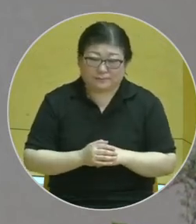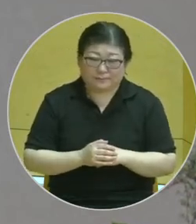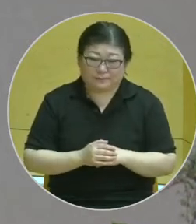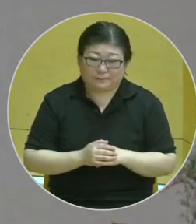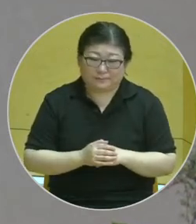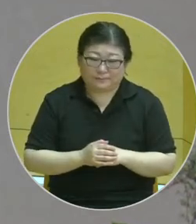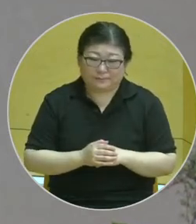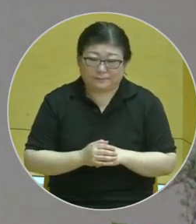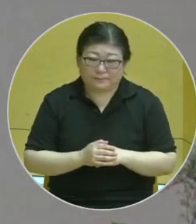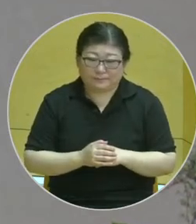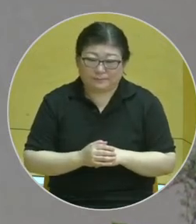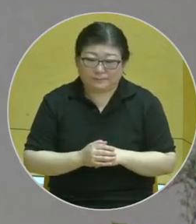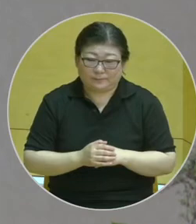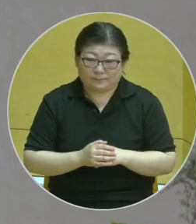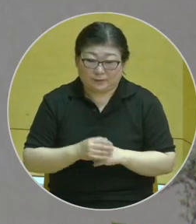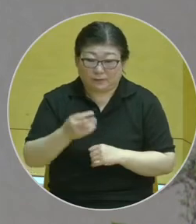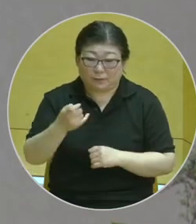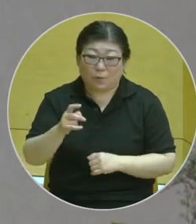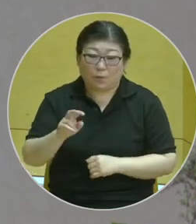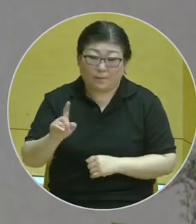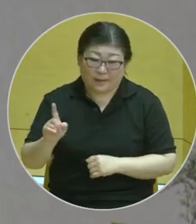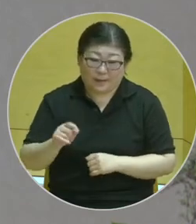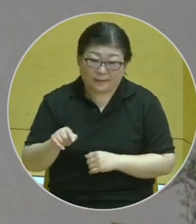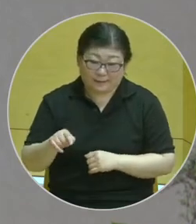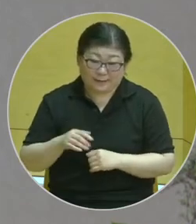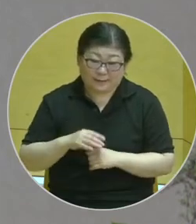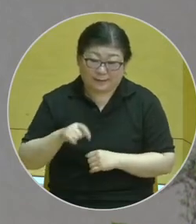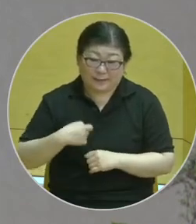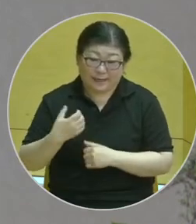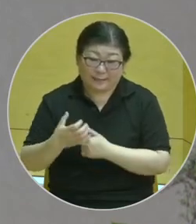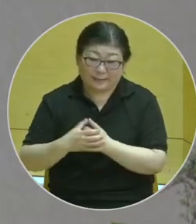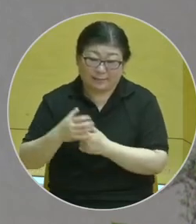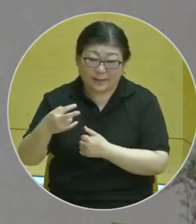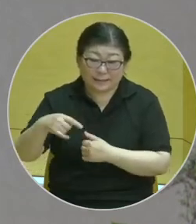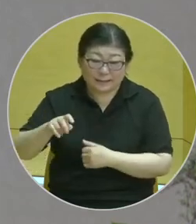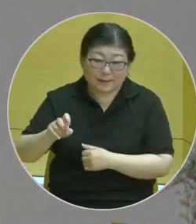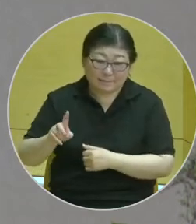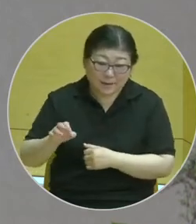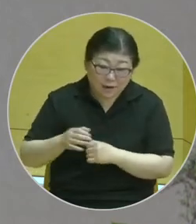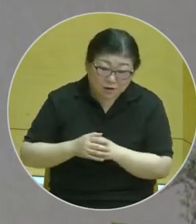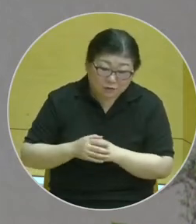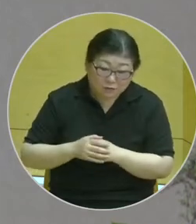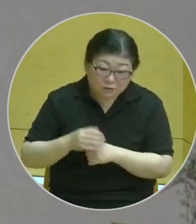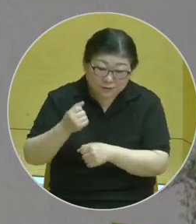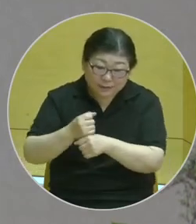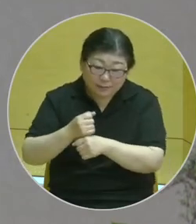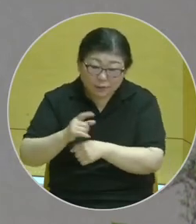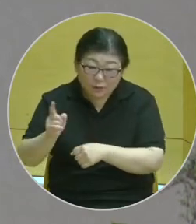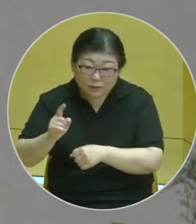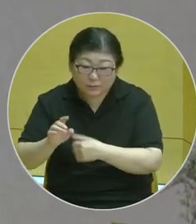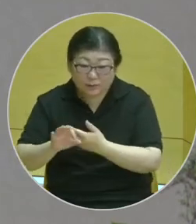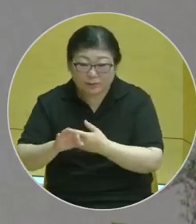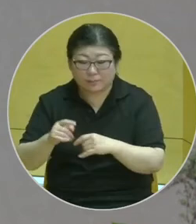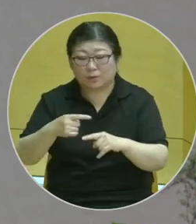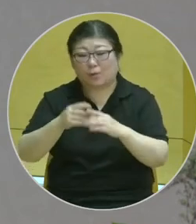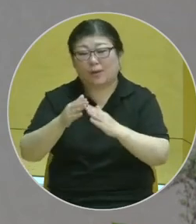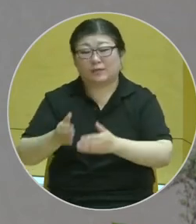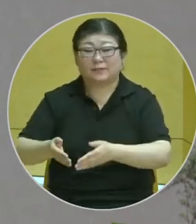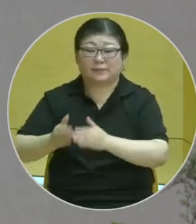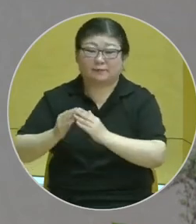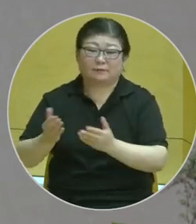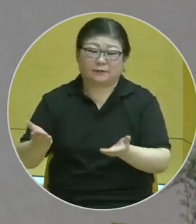이 도마는 요 자기의 사명으로 삼은 것이 뭐냐면 교회를 개척하는 거예요 교회를 세우는